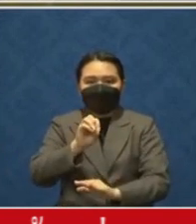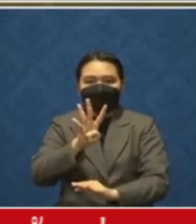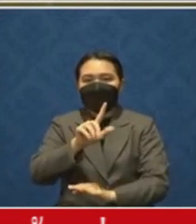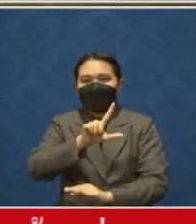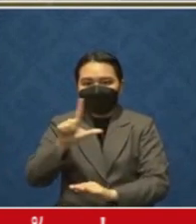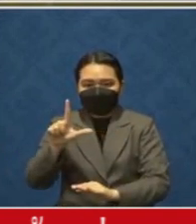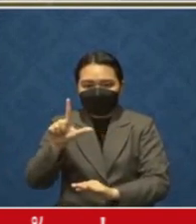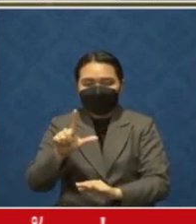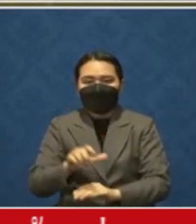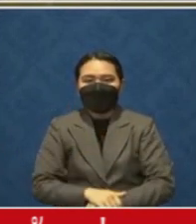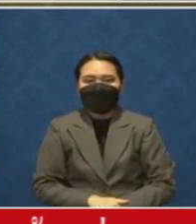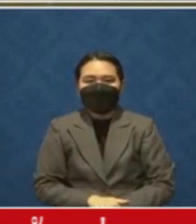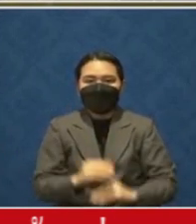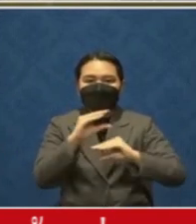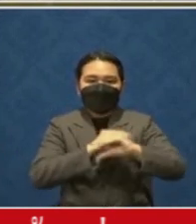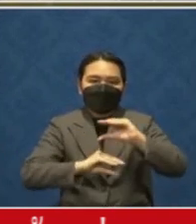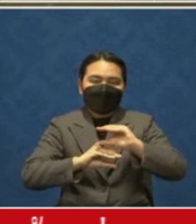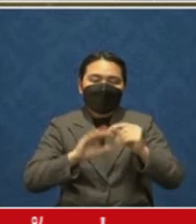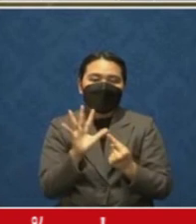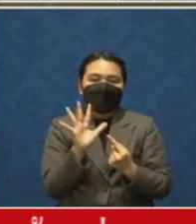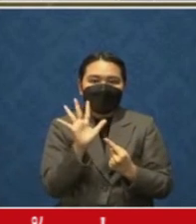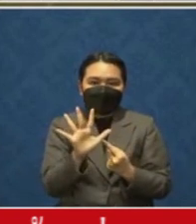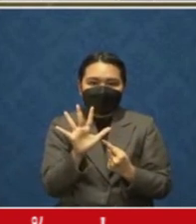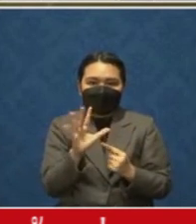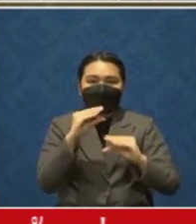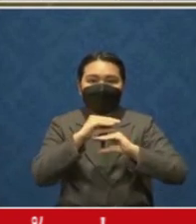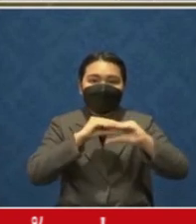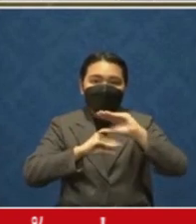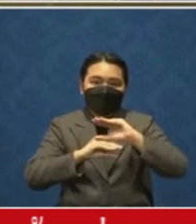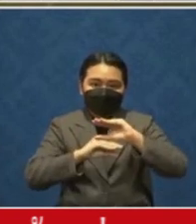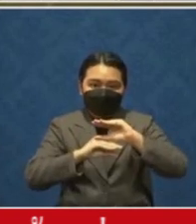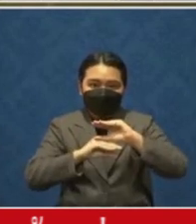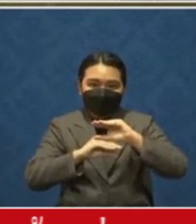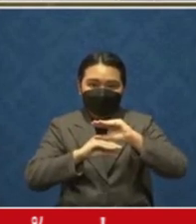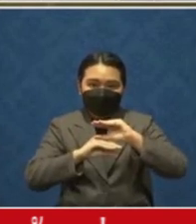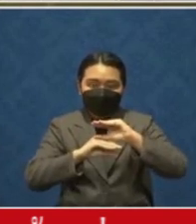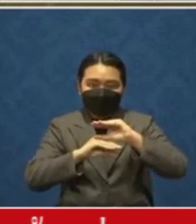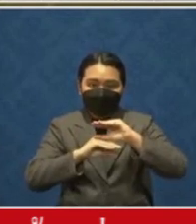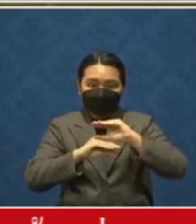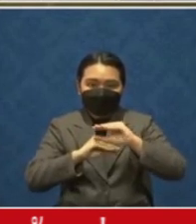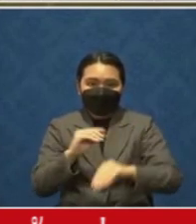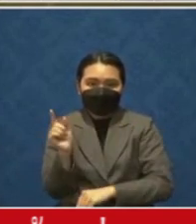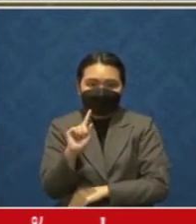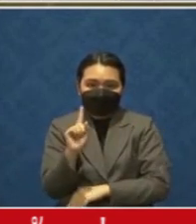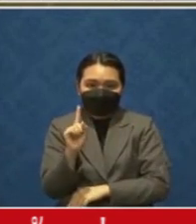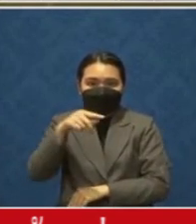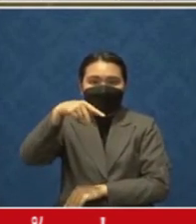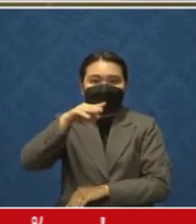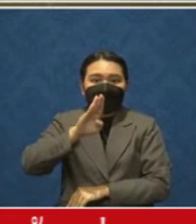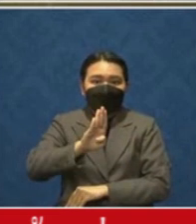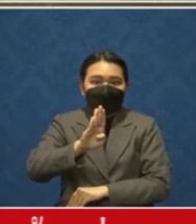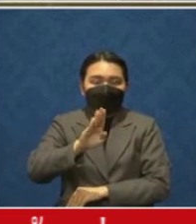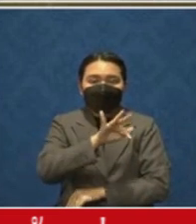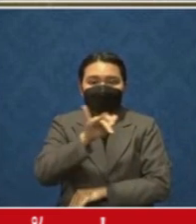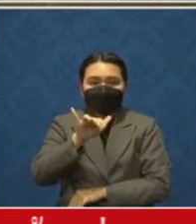364ล้านบาทโครงการที่5ครับท่านประธานคือโครงการปรับปรุงขีดความสามารถบ